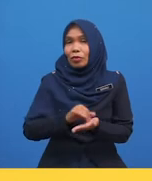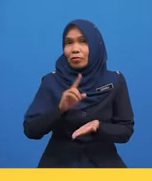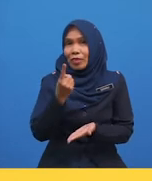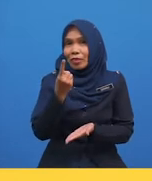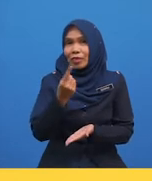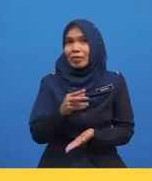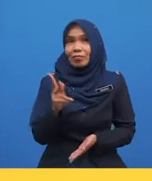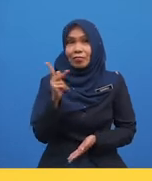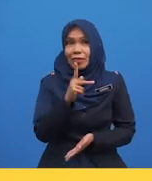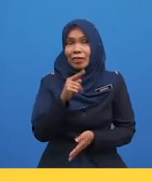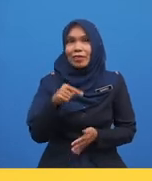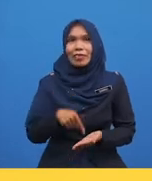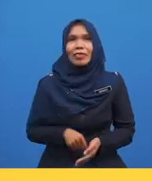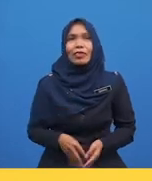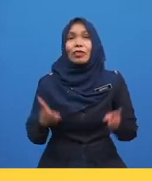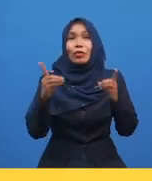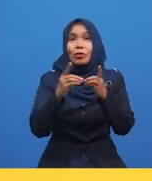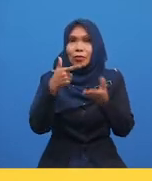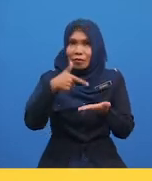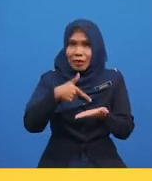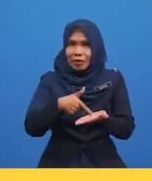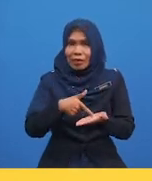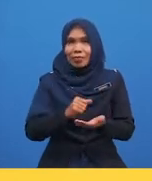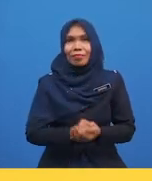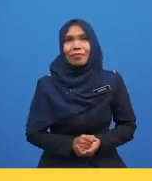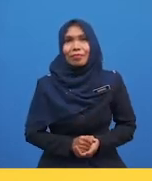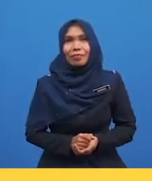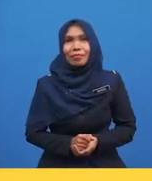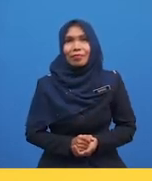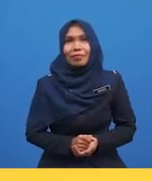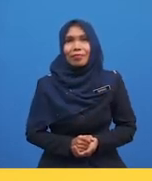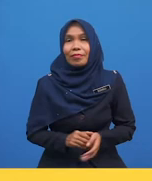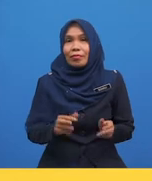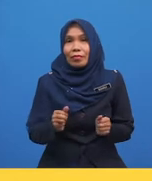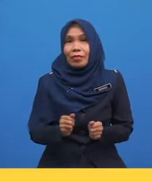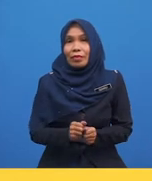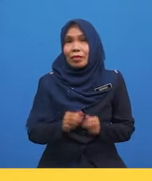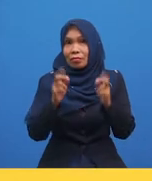kali ini. Kita jumpa lagi di lain kali